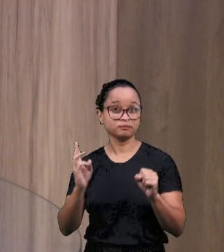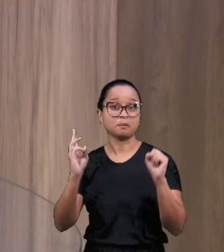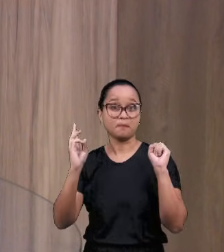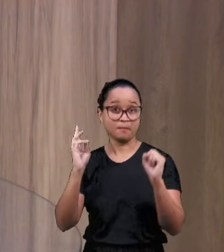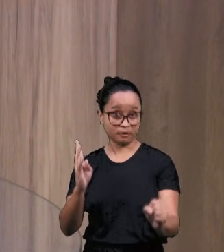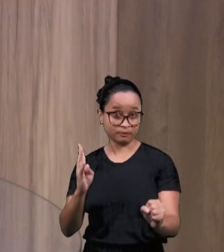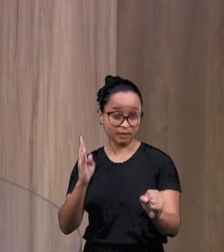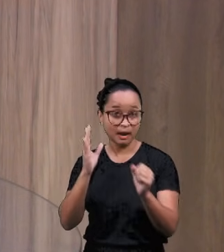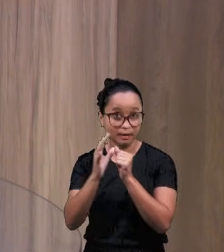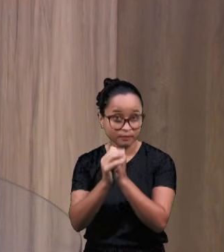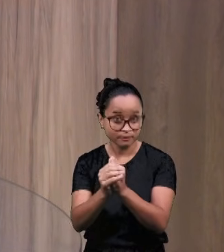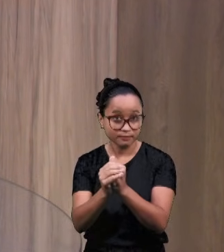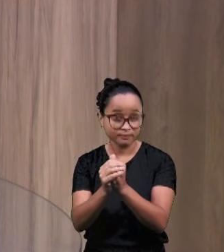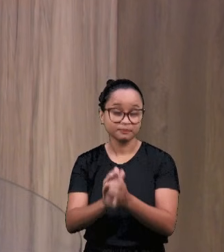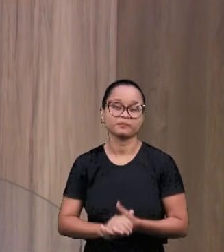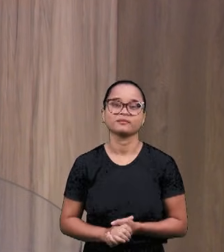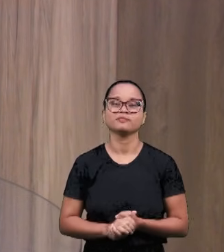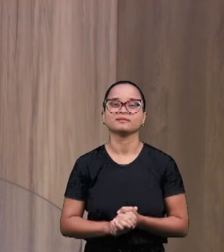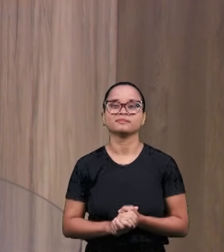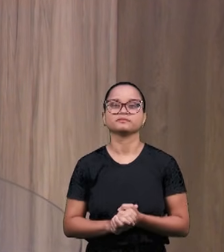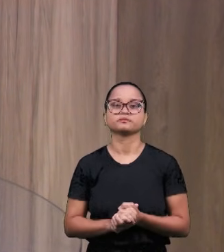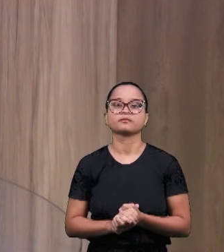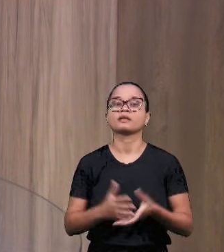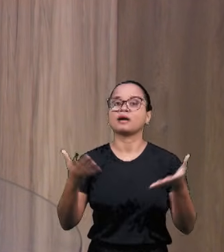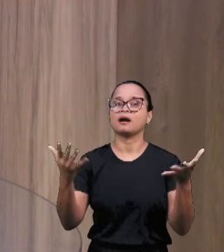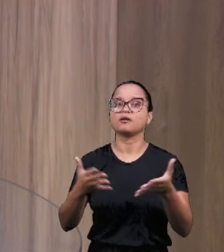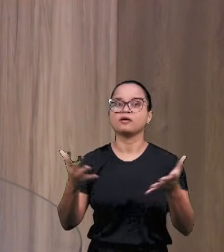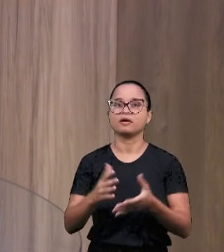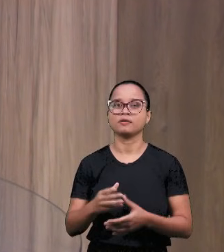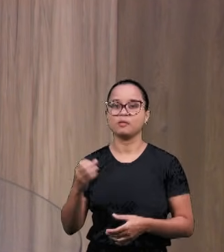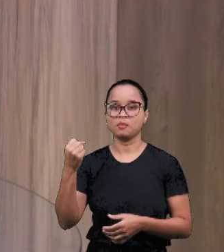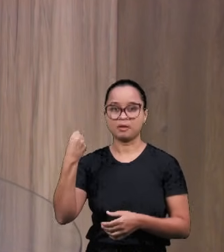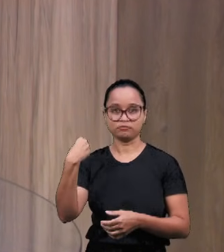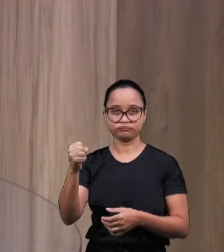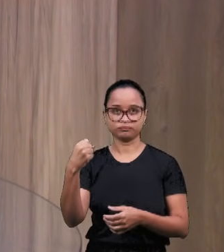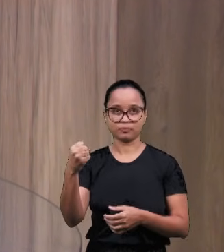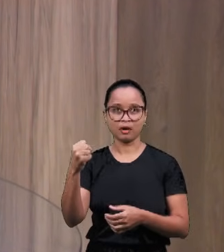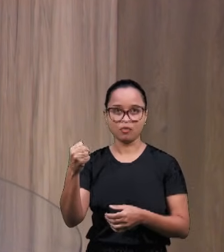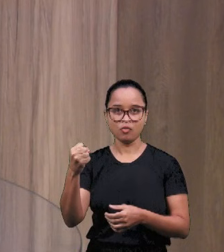Amen. Maintenant, nous allons voir la demi-lune.